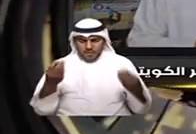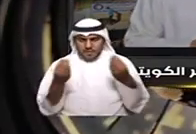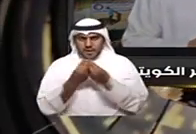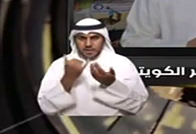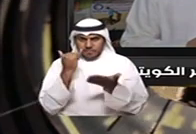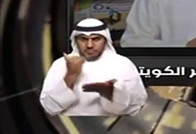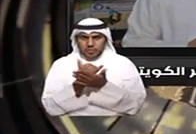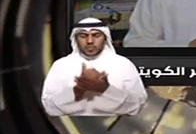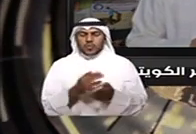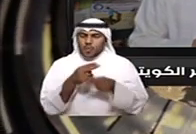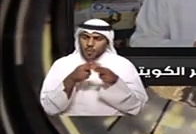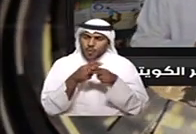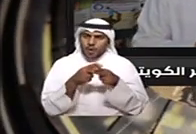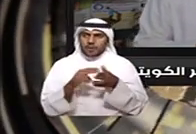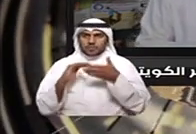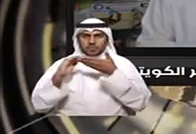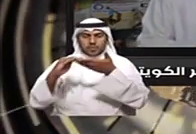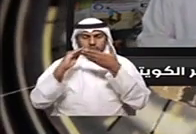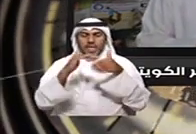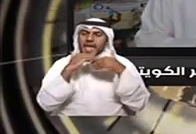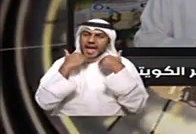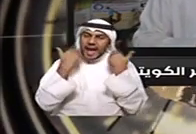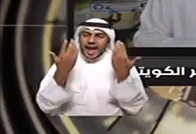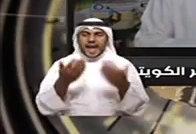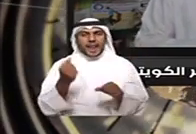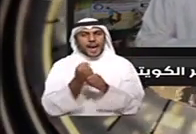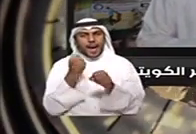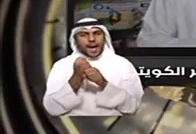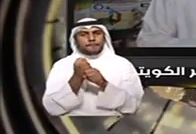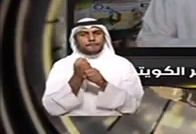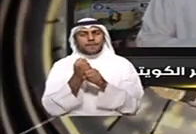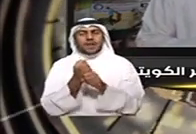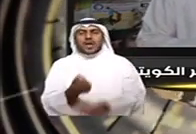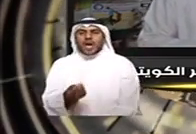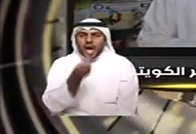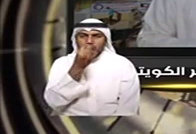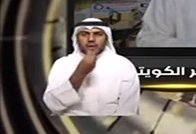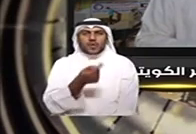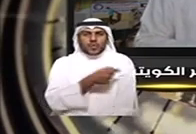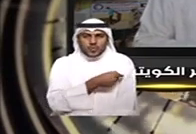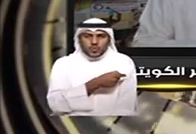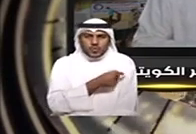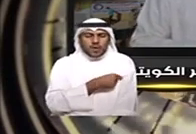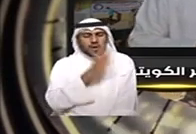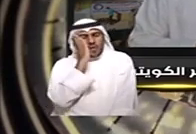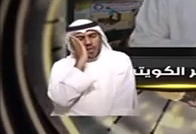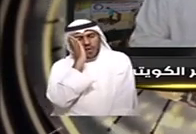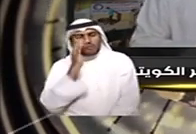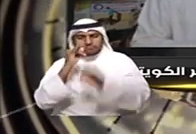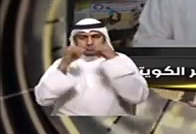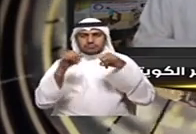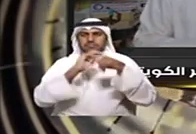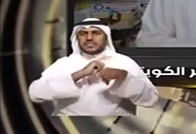من قبل هذه الاتفاقية هي عمل وتعاون، وأيضا دعم جمعية الهلال الأحمر الكويتي للاتحاد الدولي للصليب